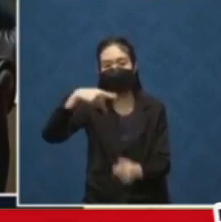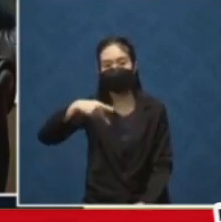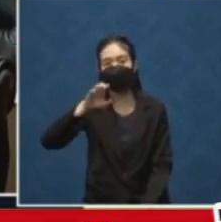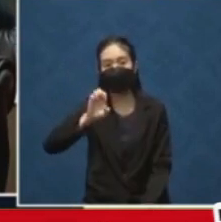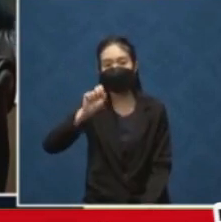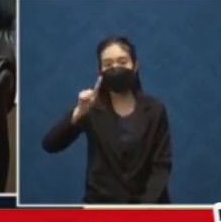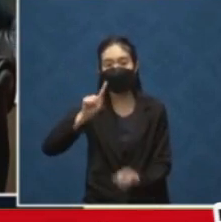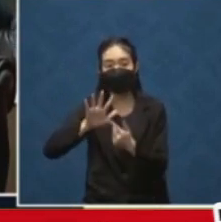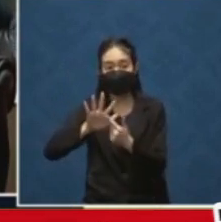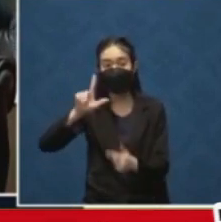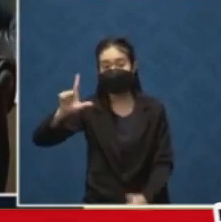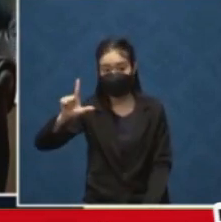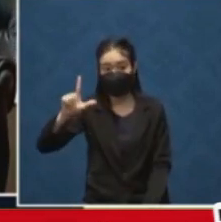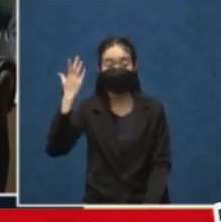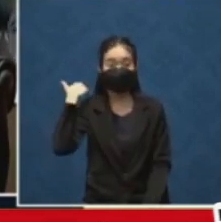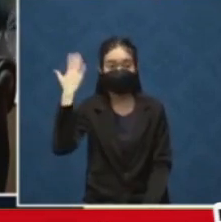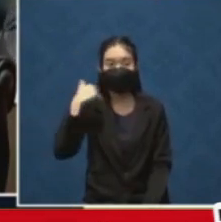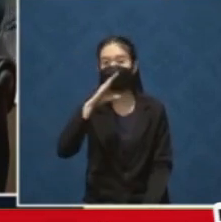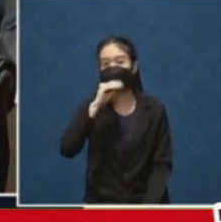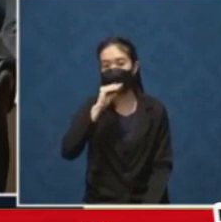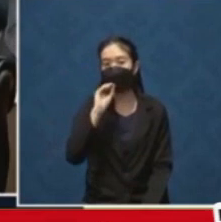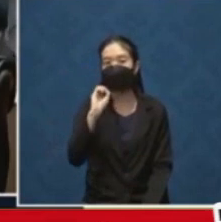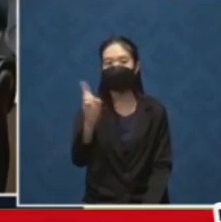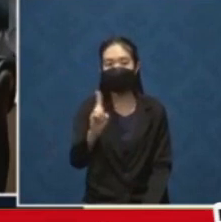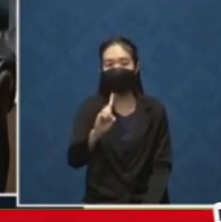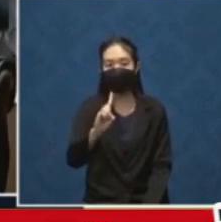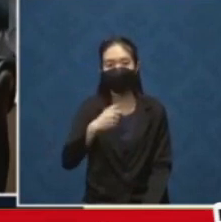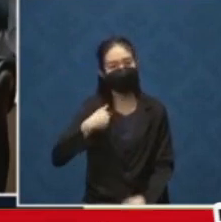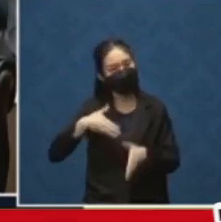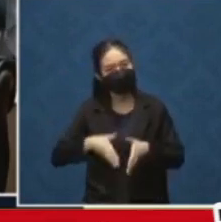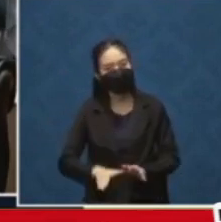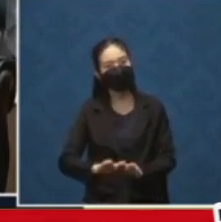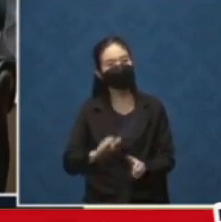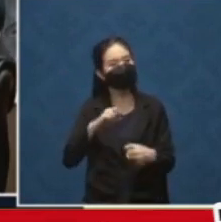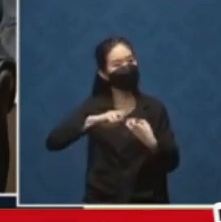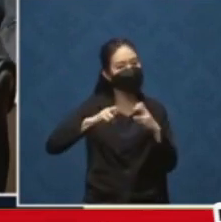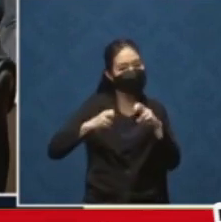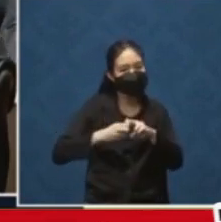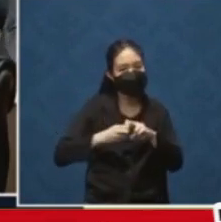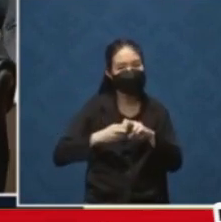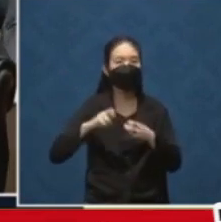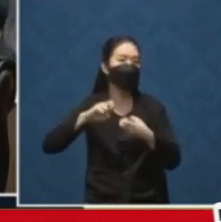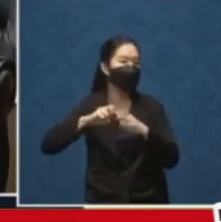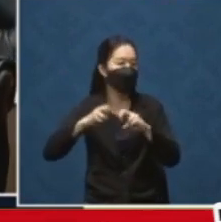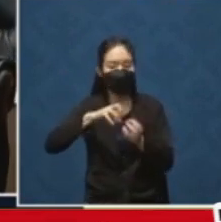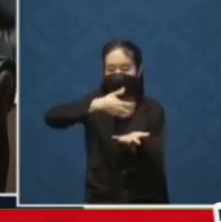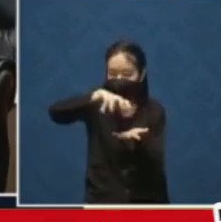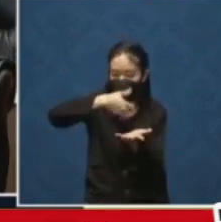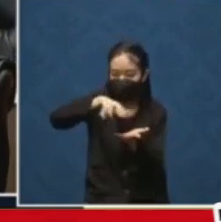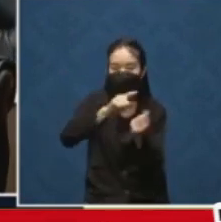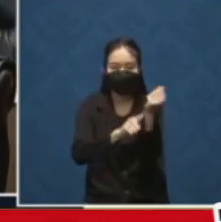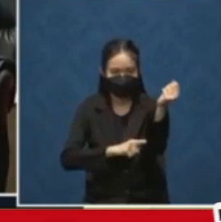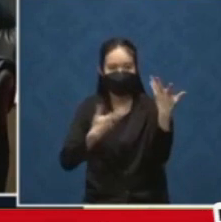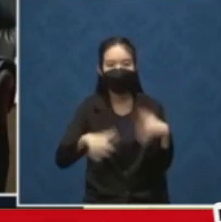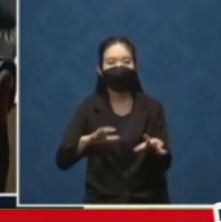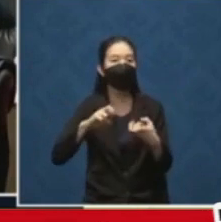ุณสุฟิษาสต พักดปธุ นาชพูดนเลยนะผมดูใสือบอกว่า เกิดมานานแล้วอั